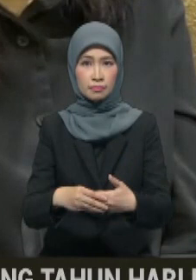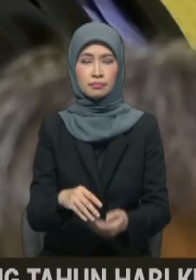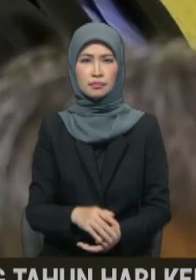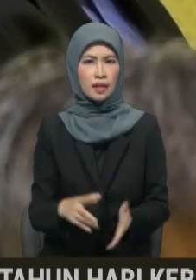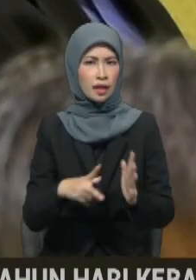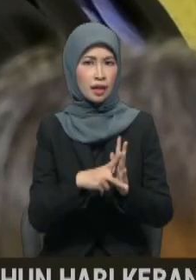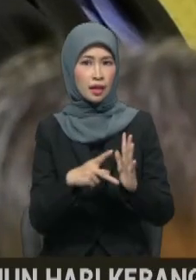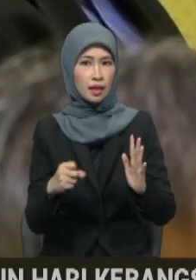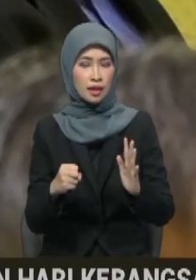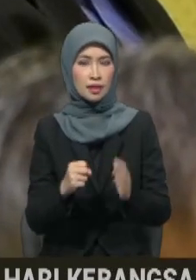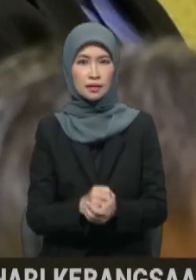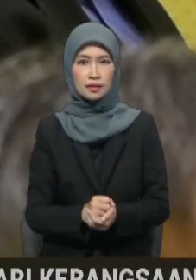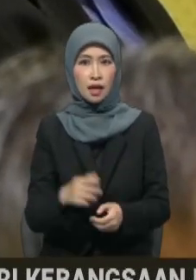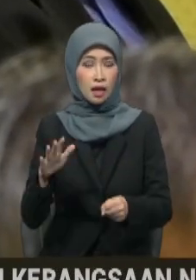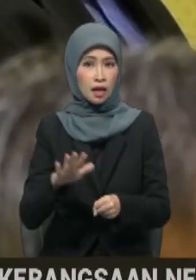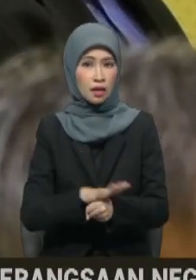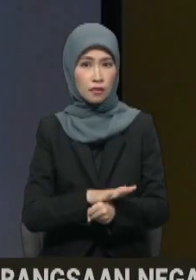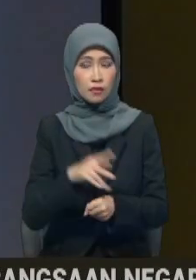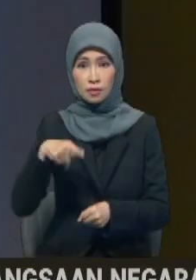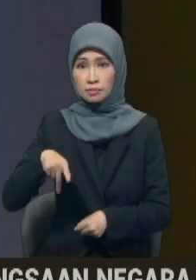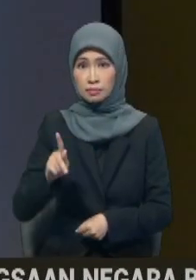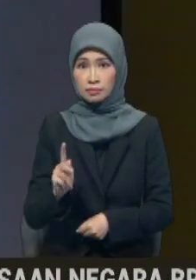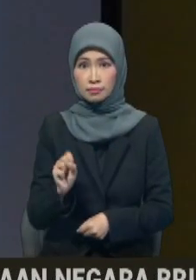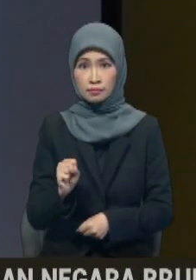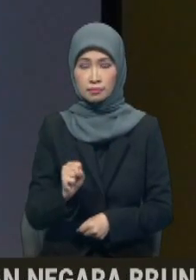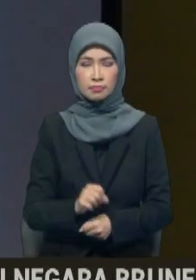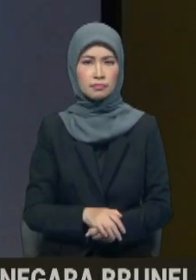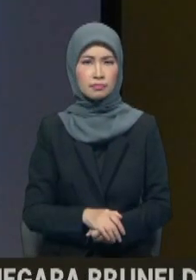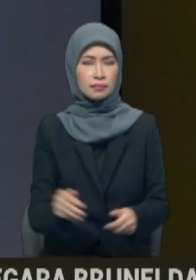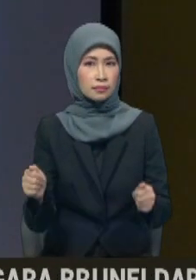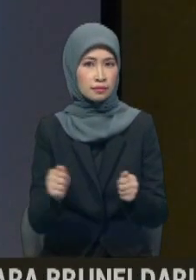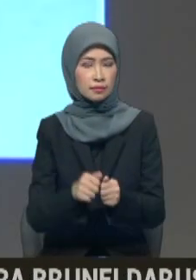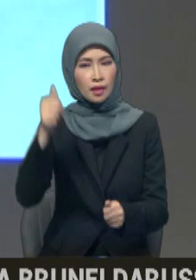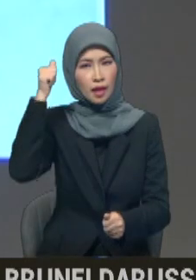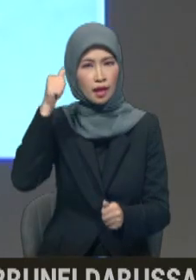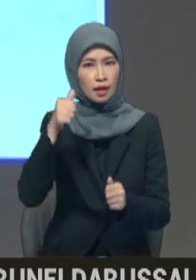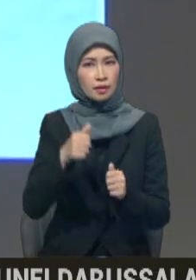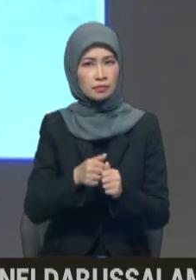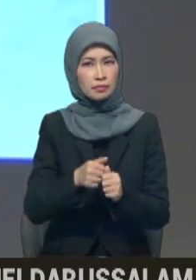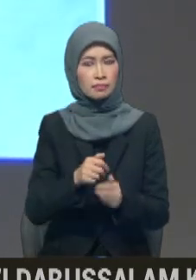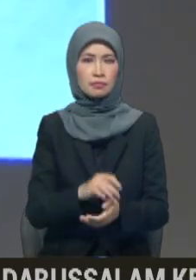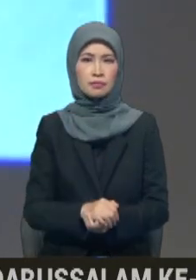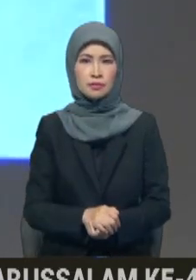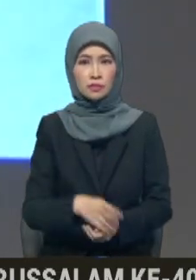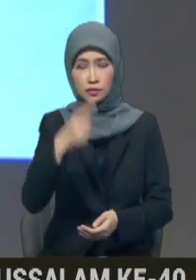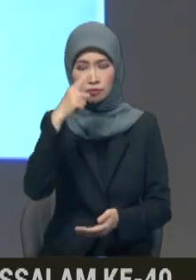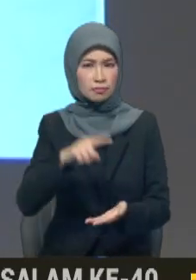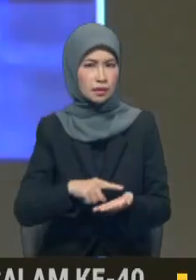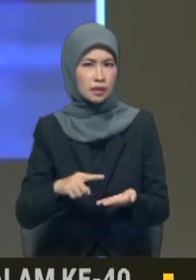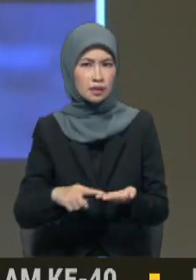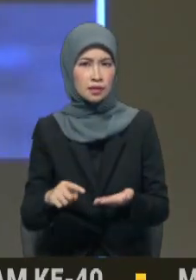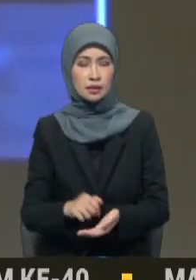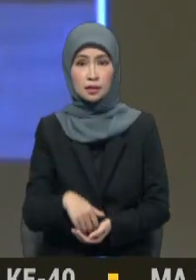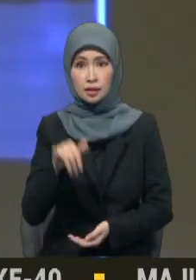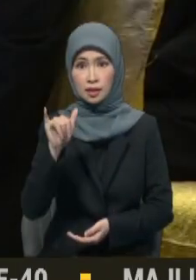bertujuan untuk melengkapkan PKS dengan pengetahuan dan sumber yang diperlukan untuk menilai prestasi mampan